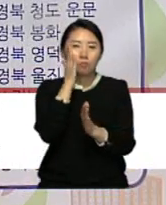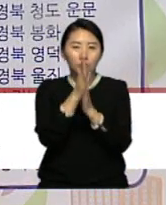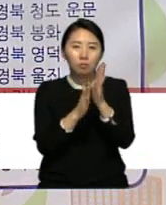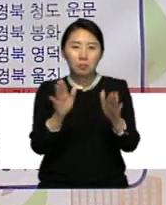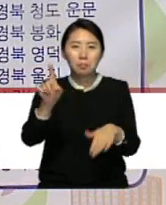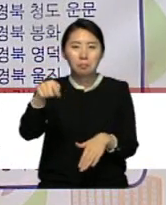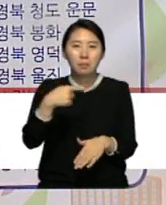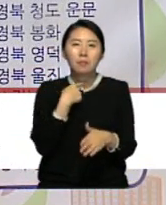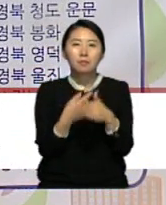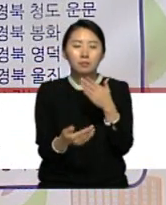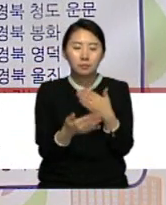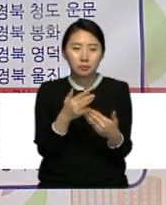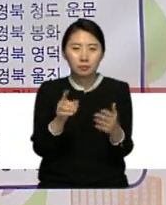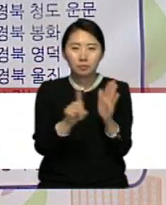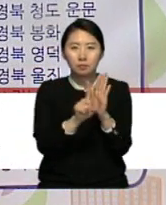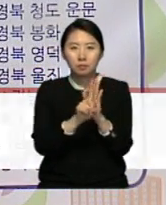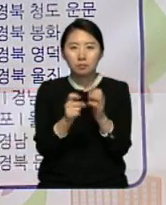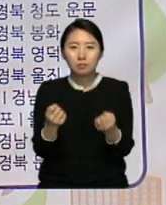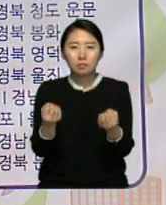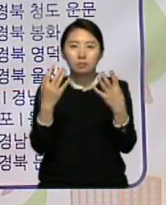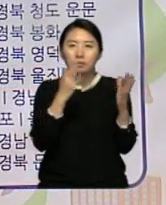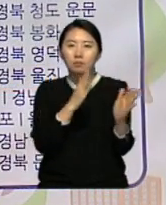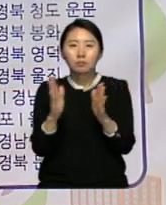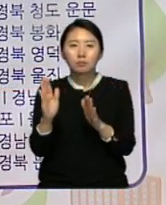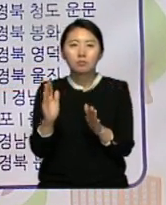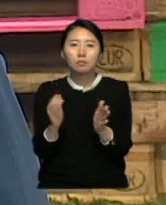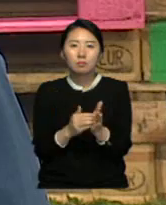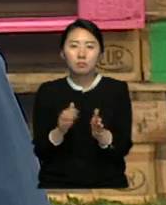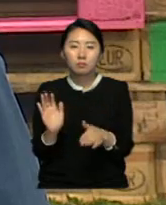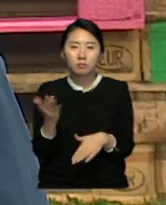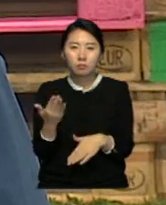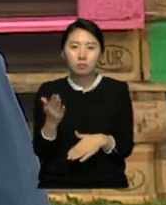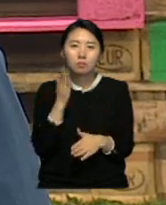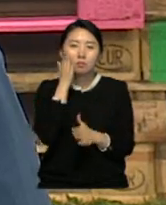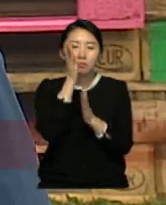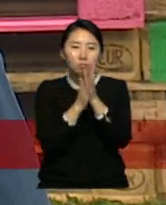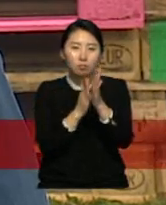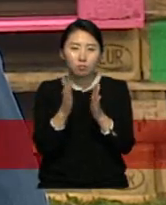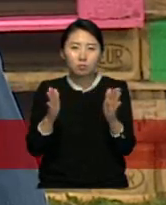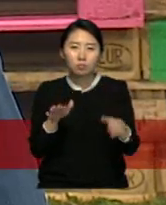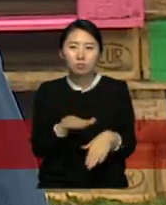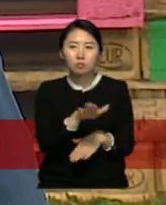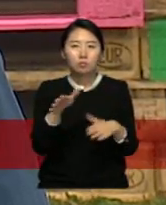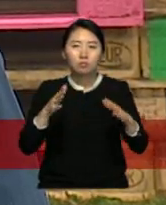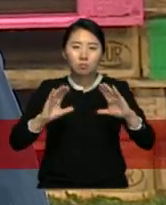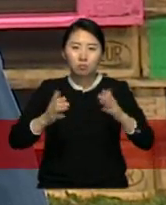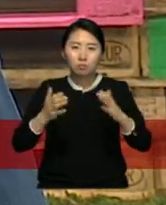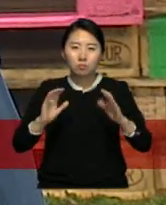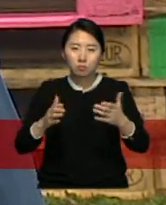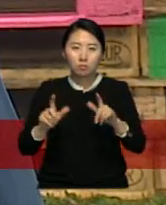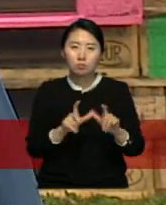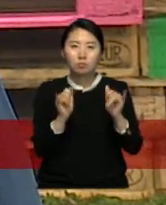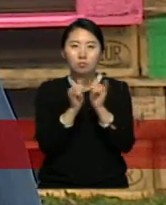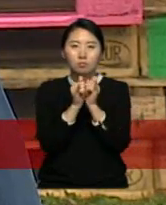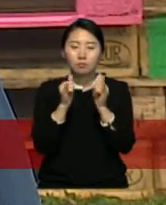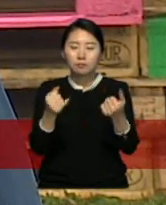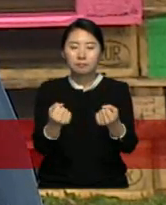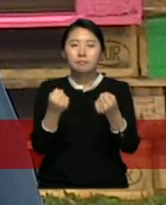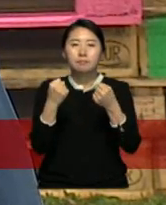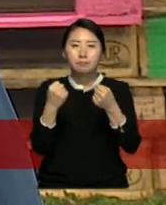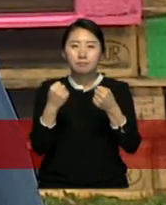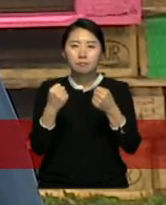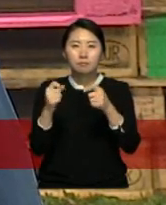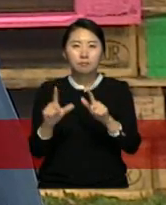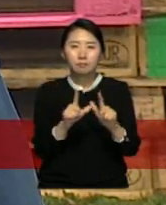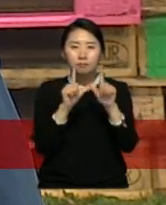100여 개의 체험과 공연 행사를 준비했습니다. 숲이 우리나라의 국민들의 건강과